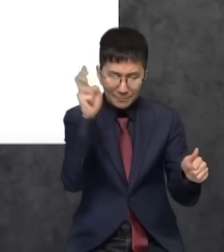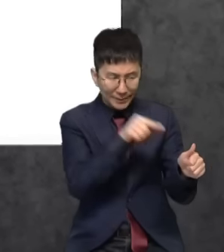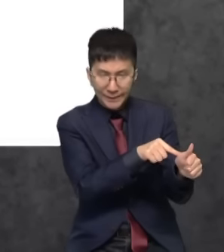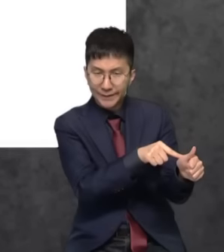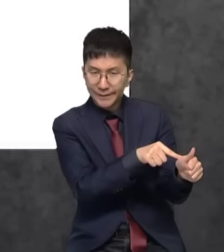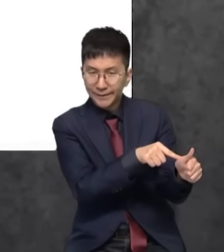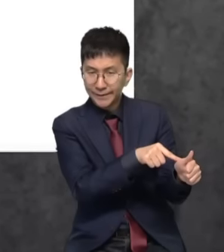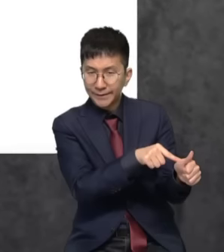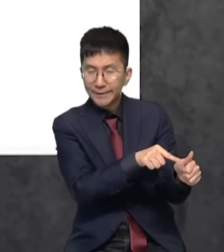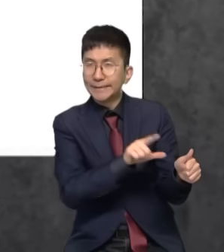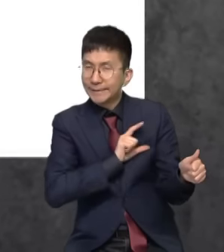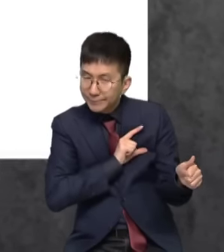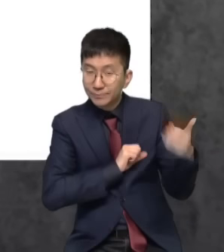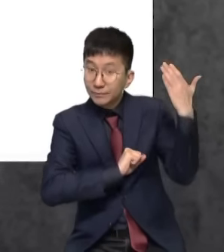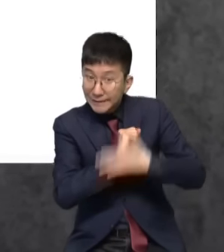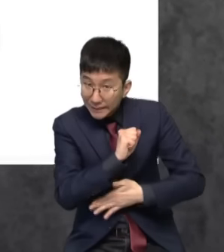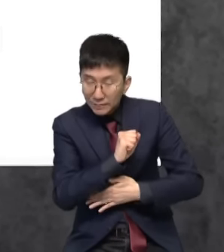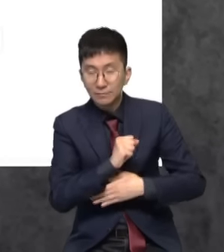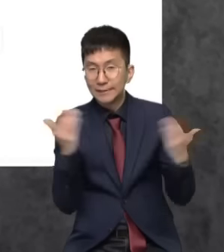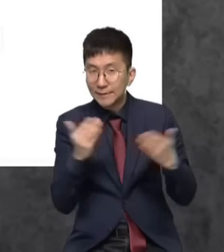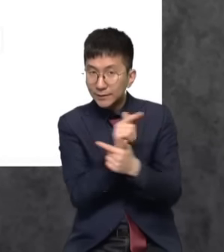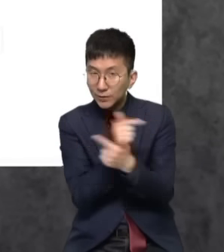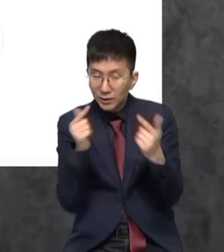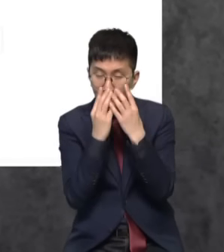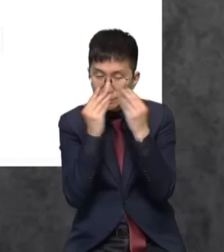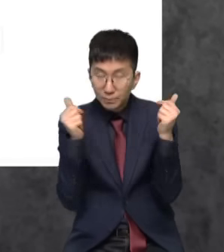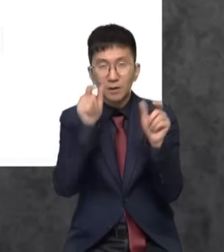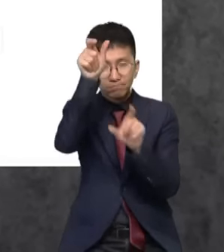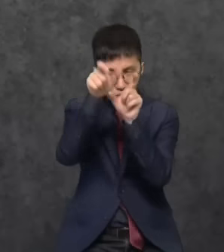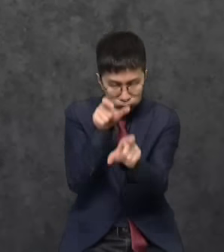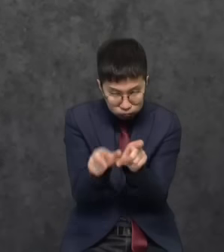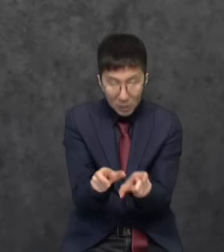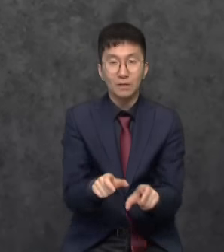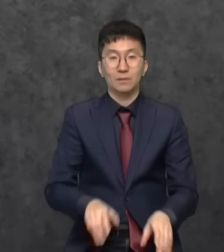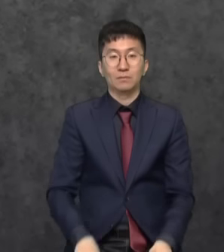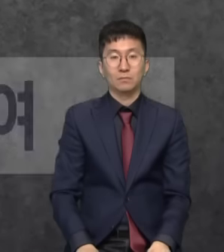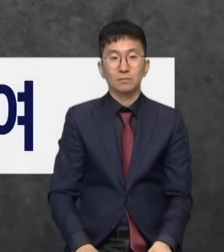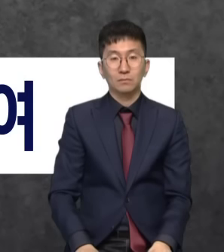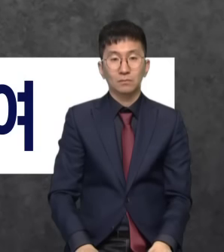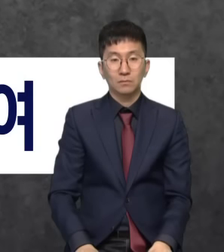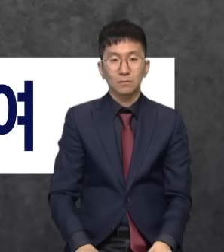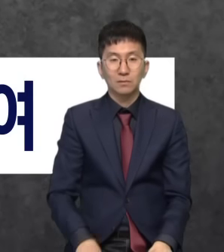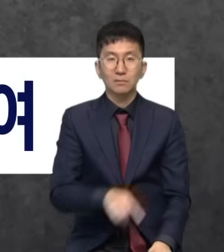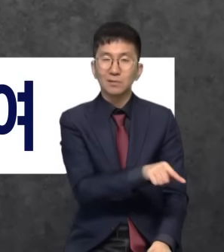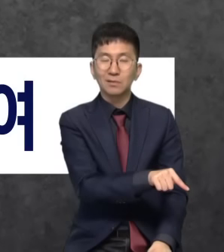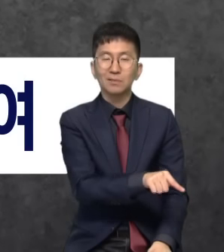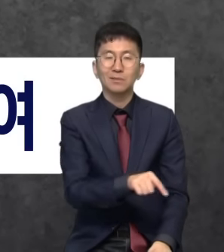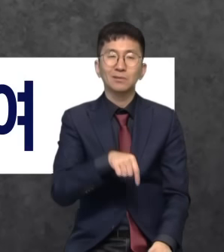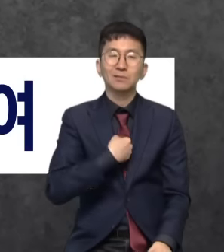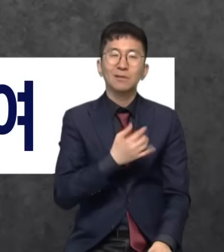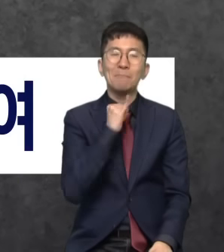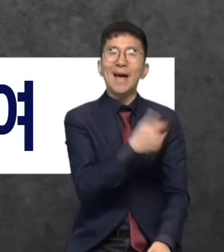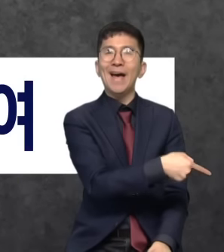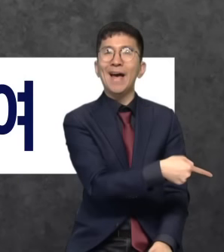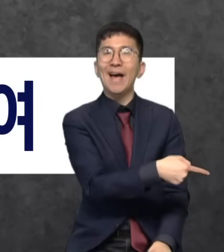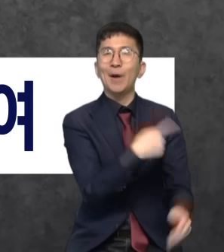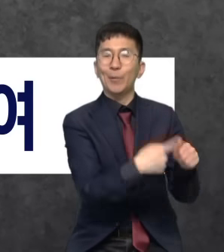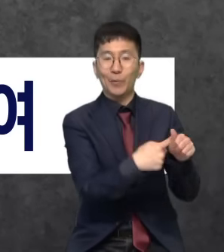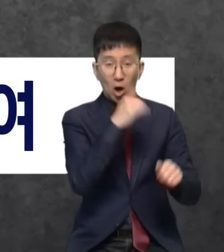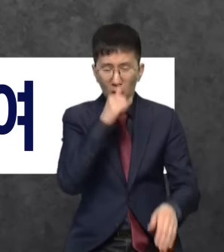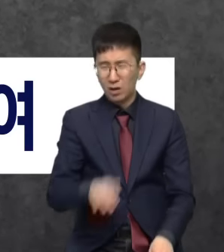특정인의 실명과 사진 직장 등을 적은 글이 올라왔습니다 댓글에는 뿌린대로 거둘 것이 반응과